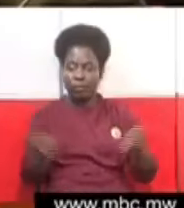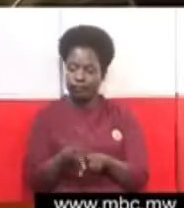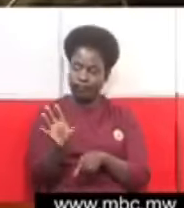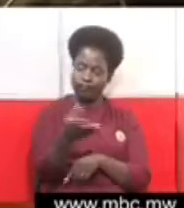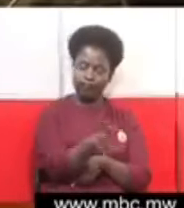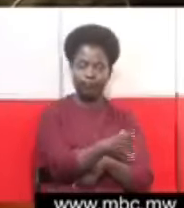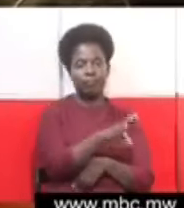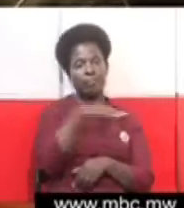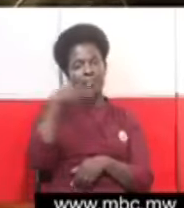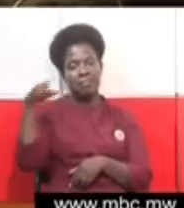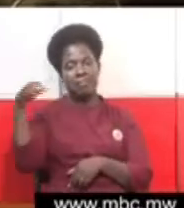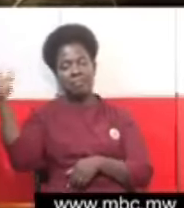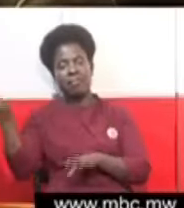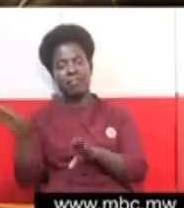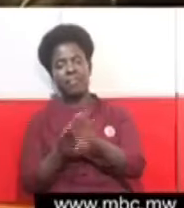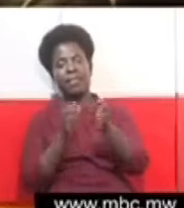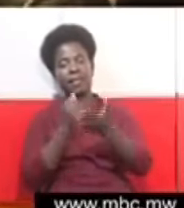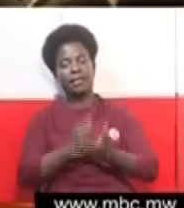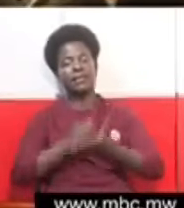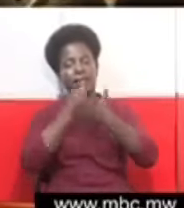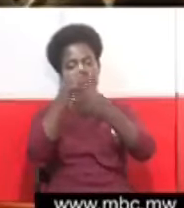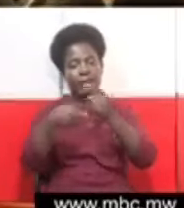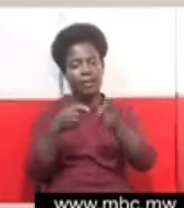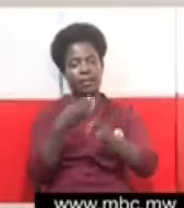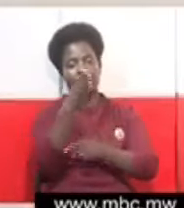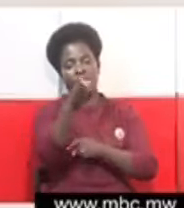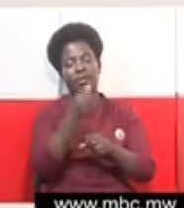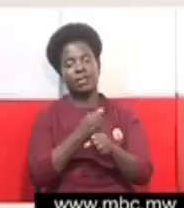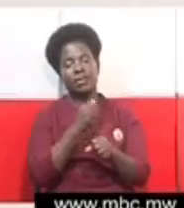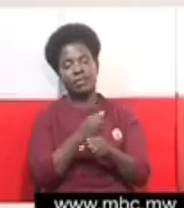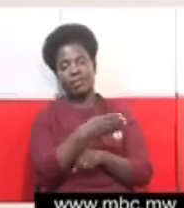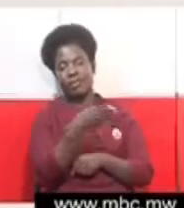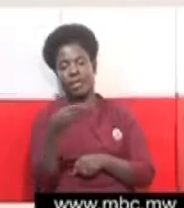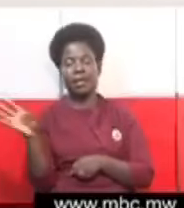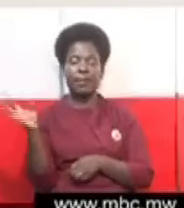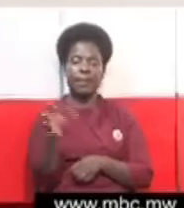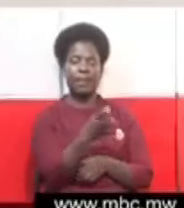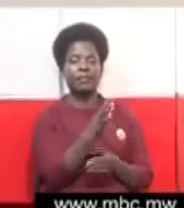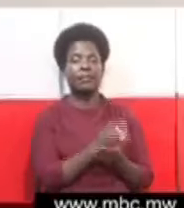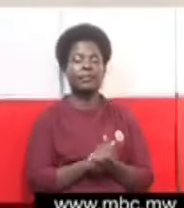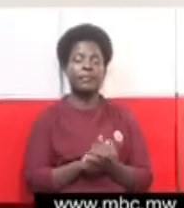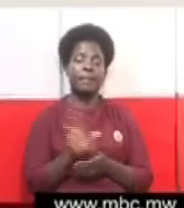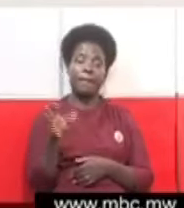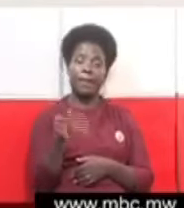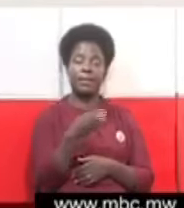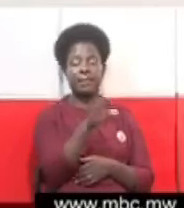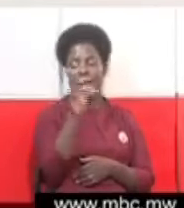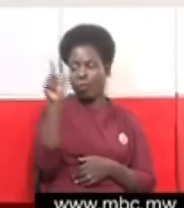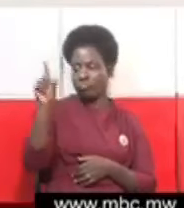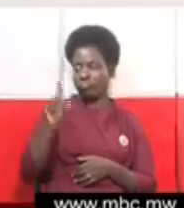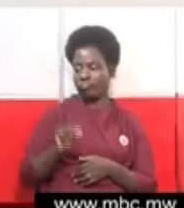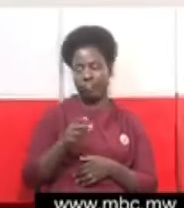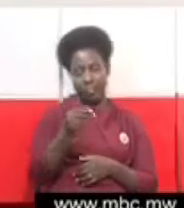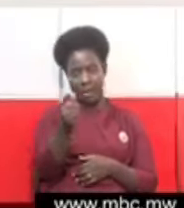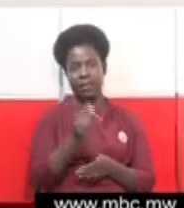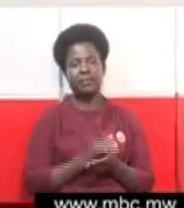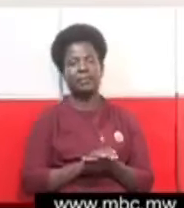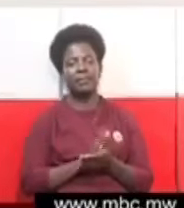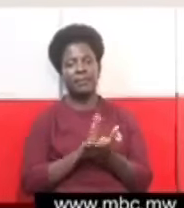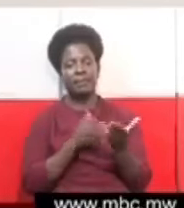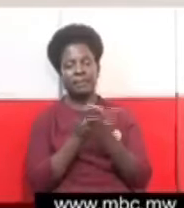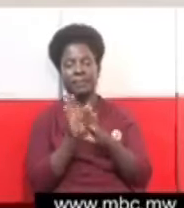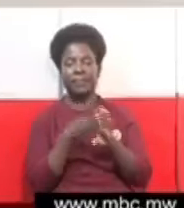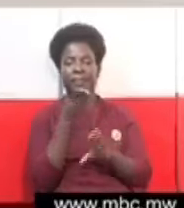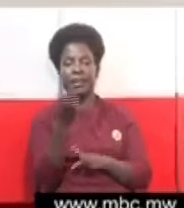akuti zithandizire kupititsa patsogolo ntchito zopereka madzi. Madzi awo kwenikweni ndochipa chifukwa 1000 liters yomwe